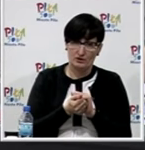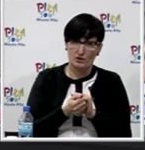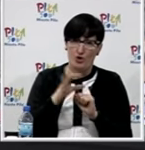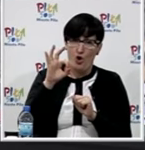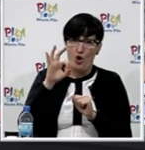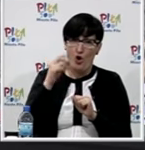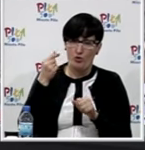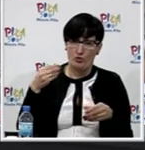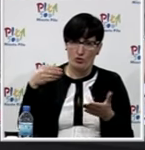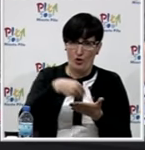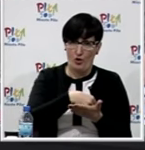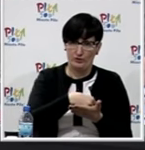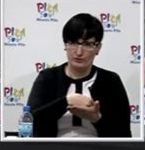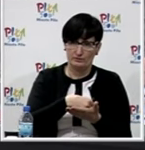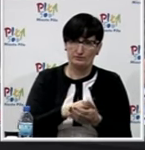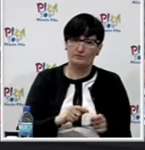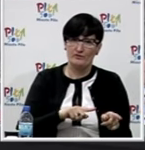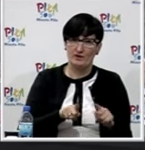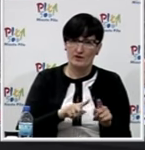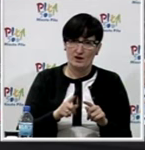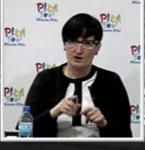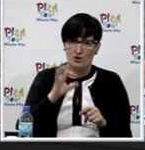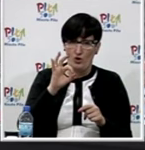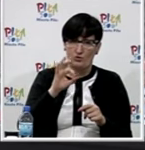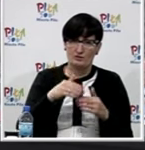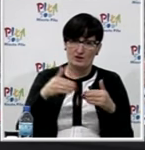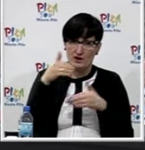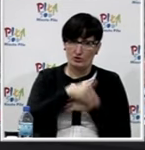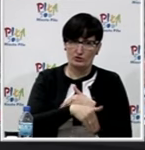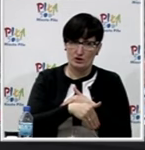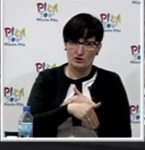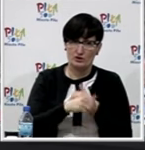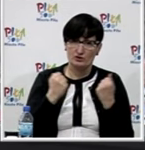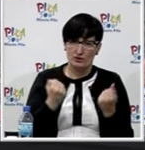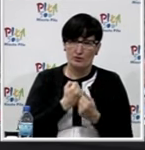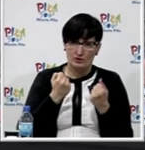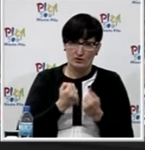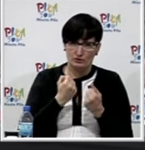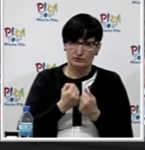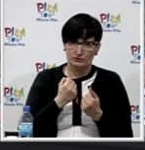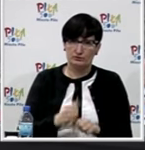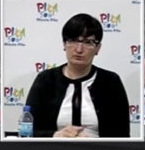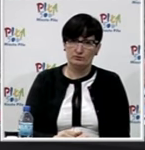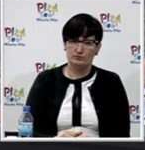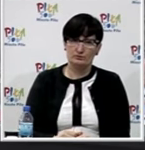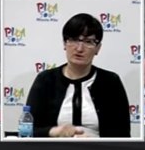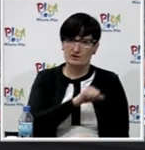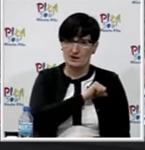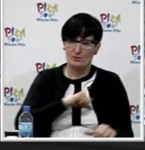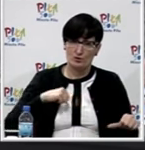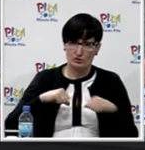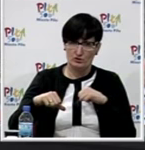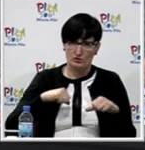dochody, wynikają między innymi z zakończenia działalności Miejskiego Samorządowego Zakładu